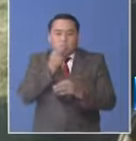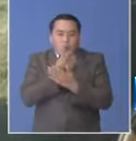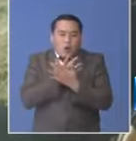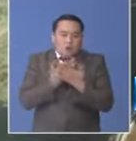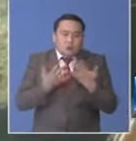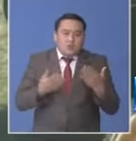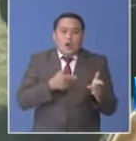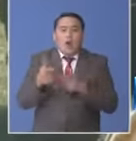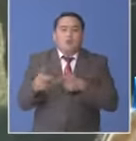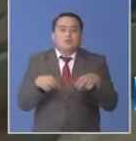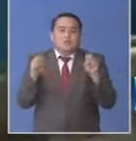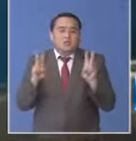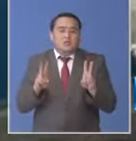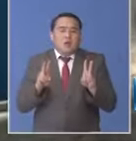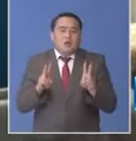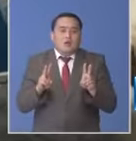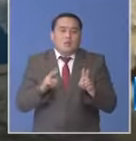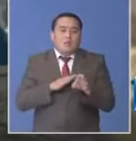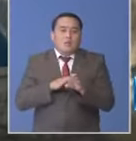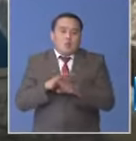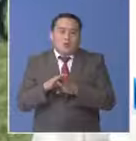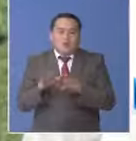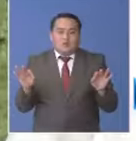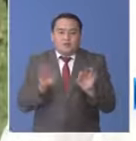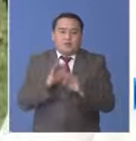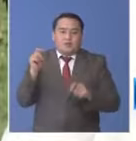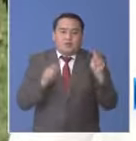которые готовились специально для полноты колорита фестиваля.